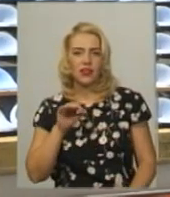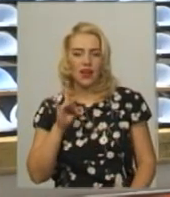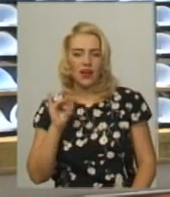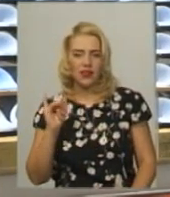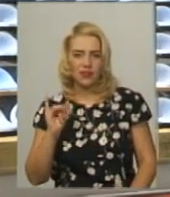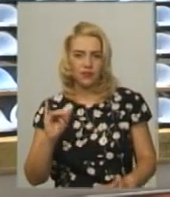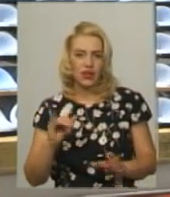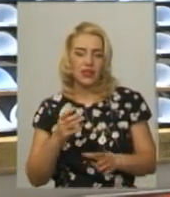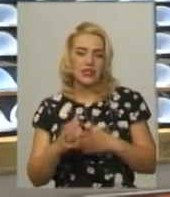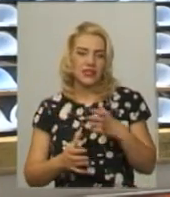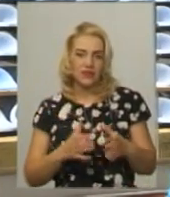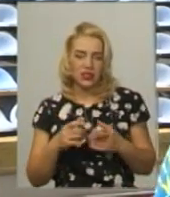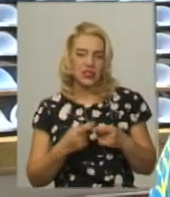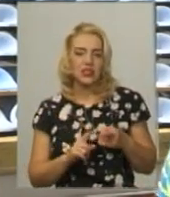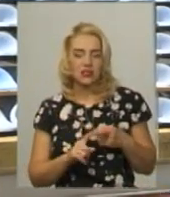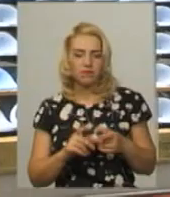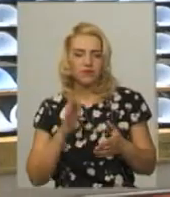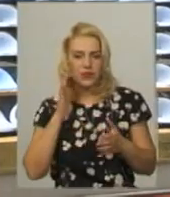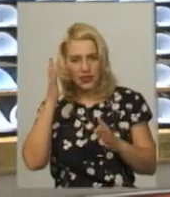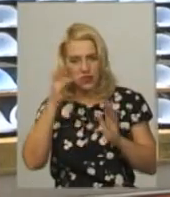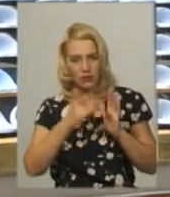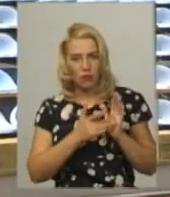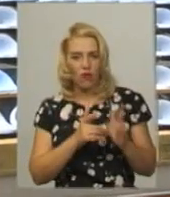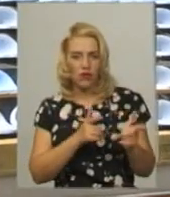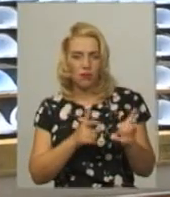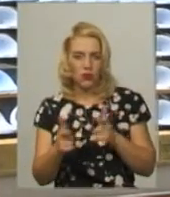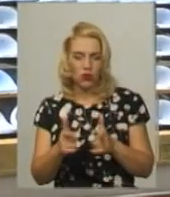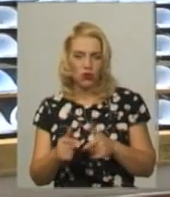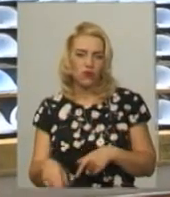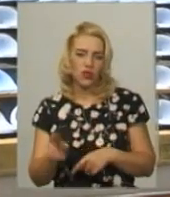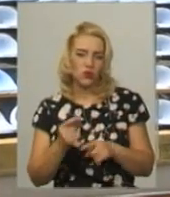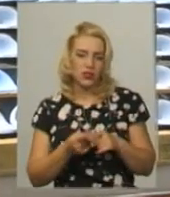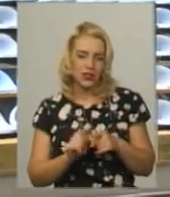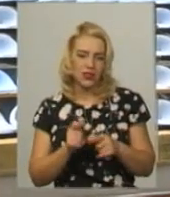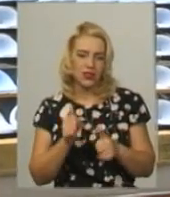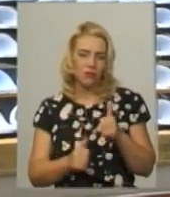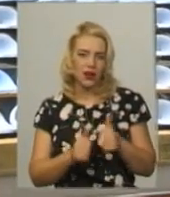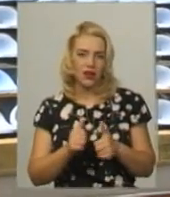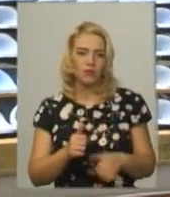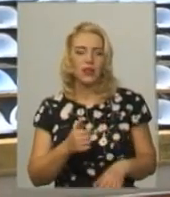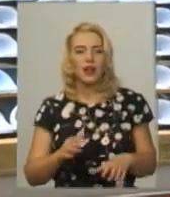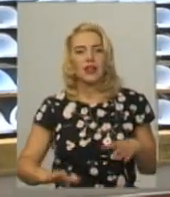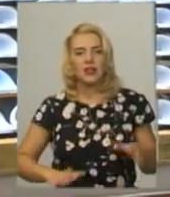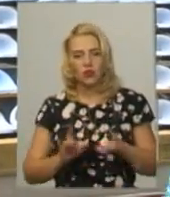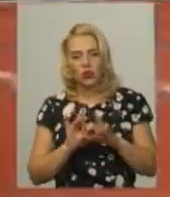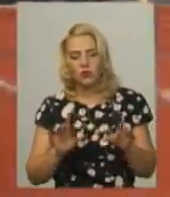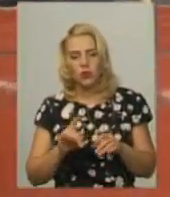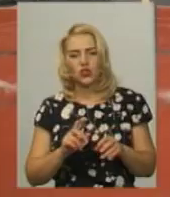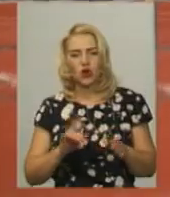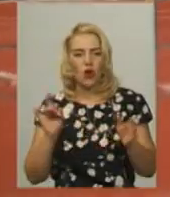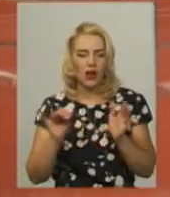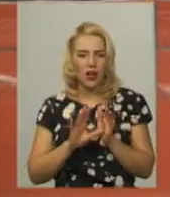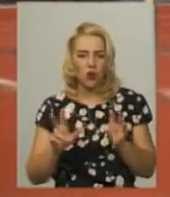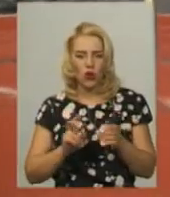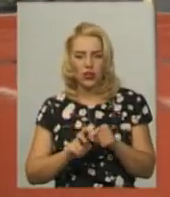Тому зараз іде цілеспрямована підготовка до цих змагань. Вадим Крушицький розповів, що рекордний стрибок